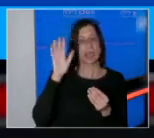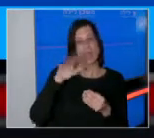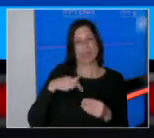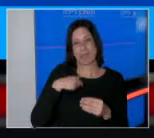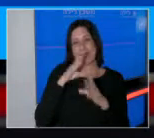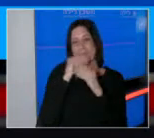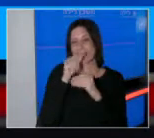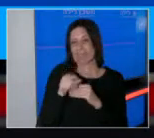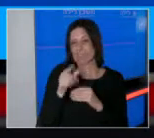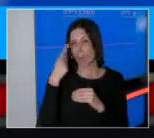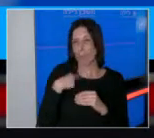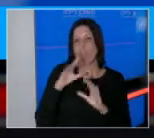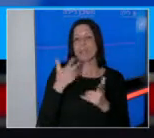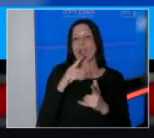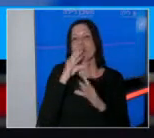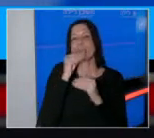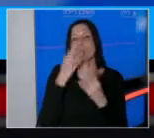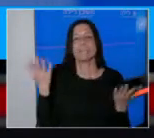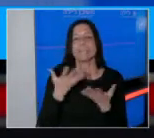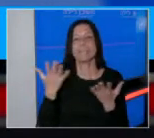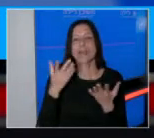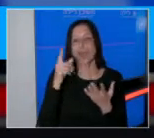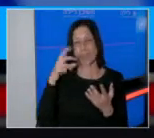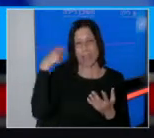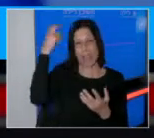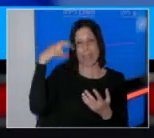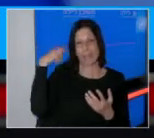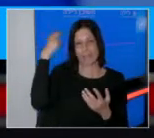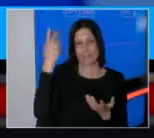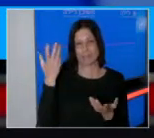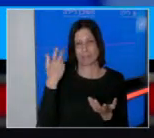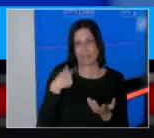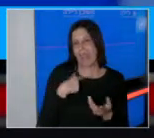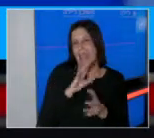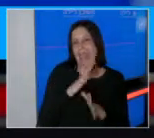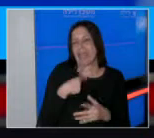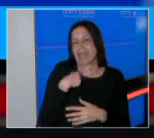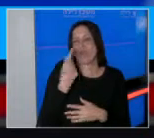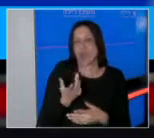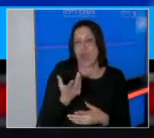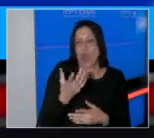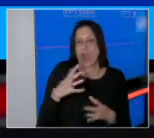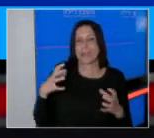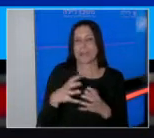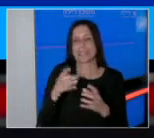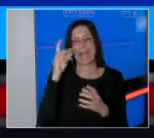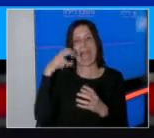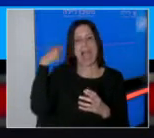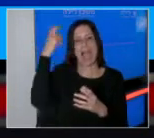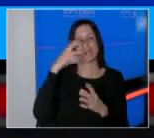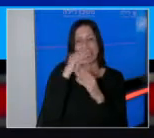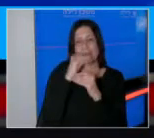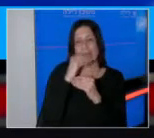כשאני מדברת על זה, אז אומרים לי, למה את לא מדברת על מה שקורה במגזר הערבי? אין לי את הכל במגזר הערבי לדבר. כמובן